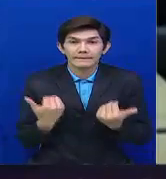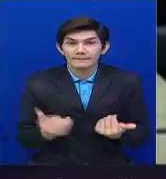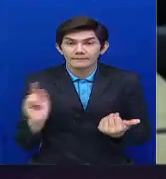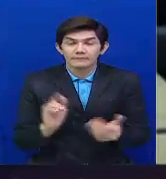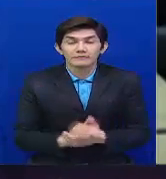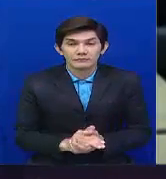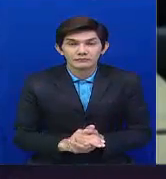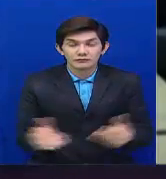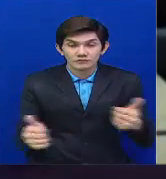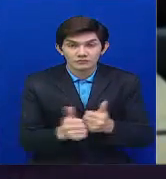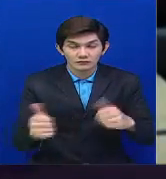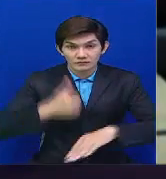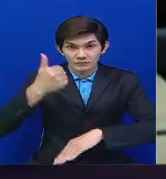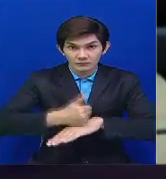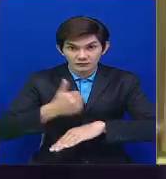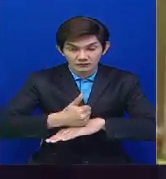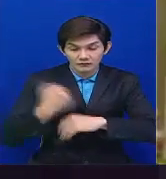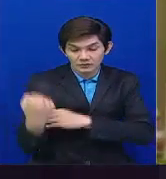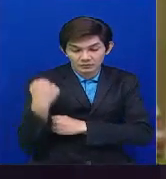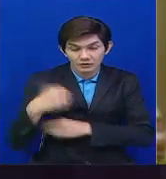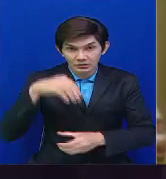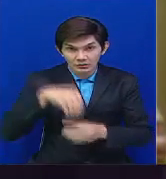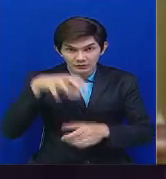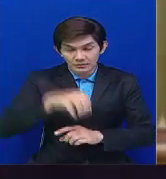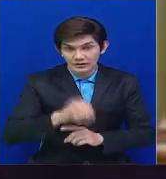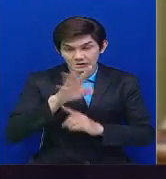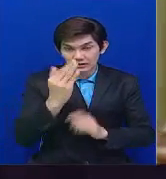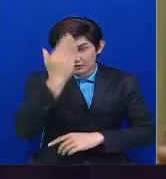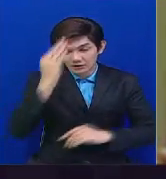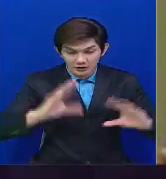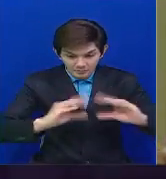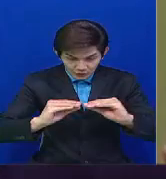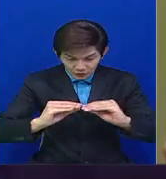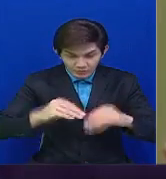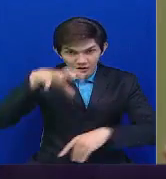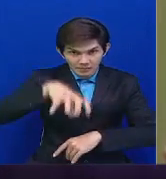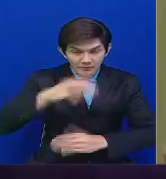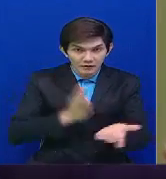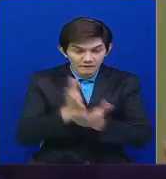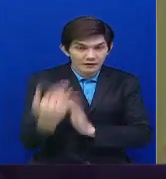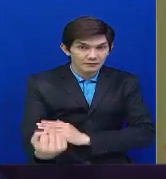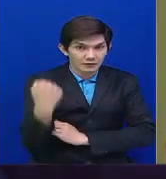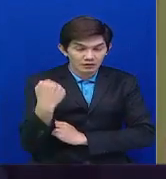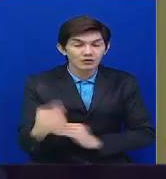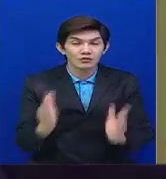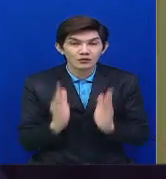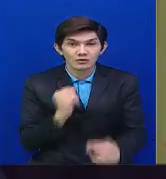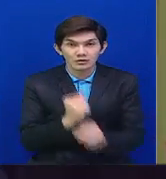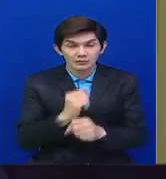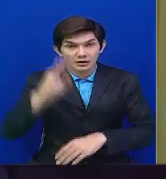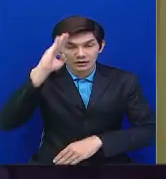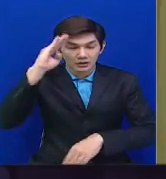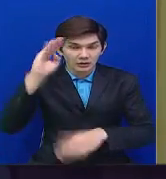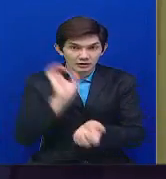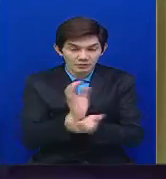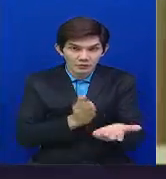มณีจันทิพย์รองผู้อำนวยการรักษาความมั่นคงภายในภาค4ส่วนหน้าประชุมร่วมกับหน่วยงานด้านความมั่นคงทั้งเจ้าหน้าที่ทหารตำรว